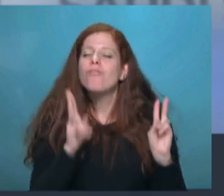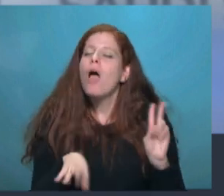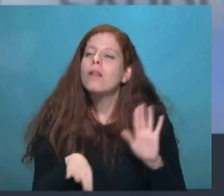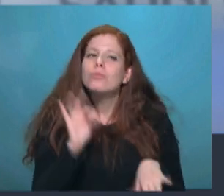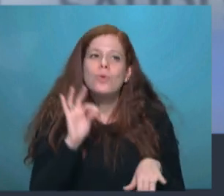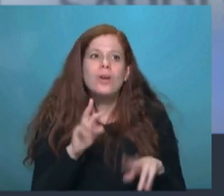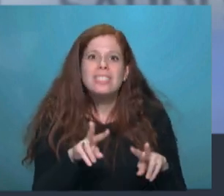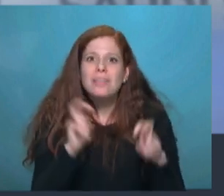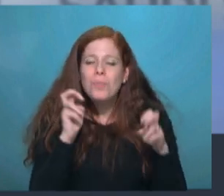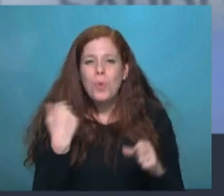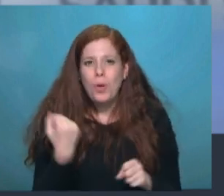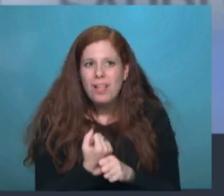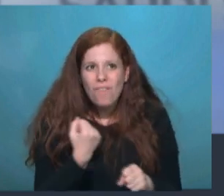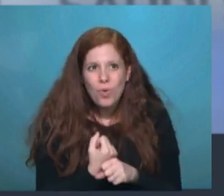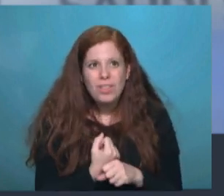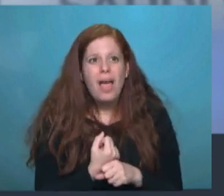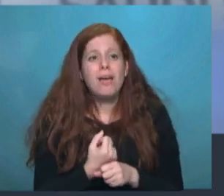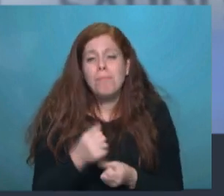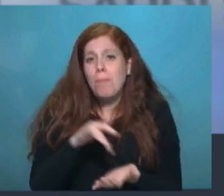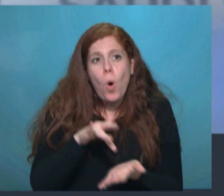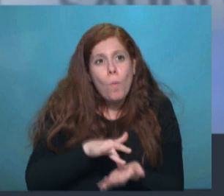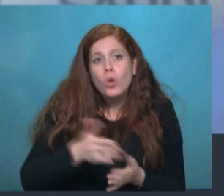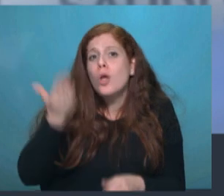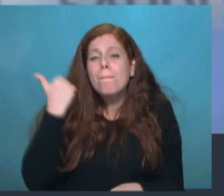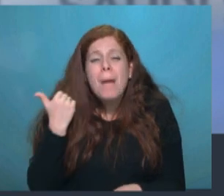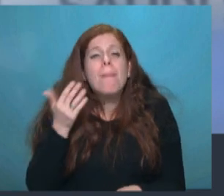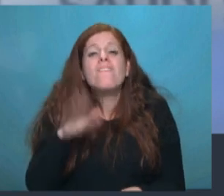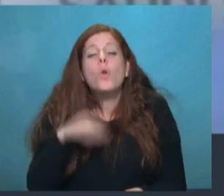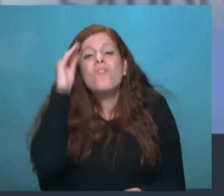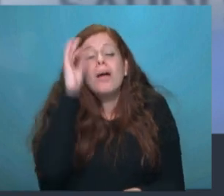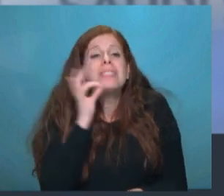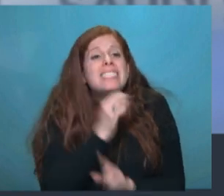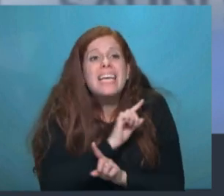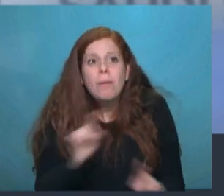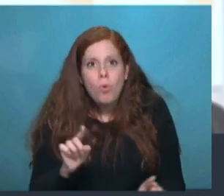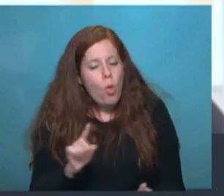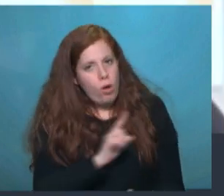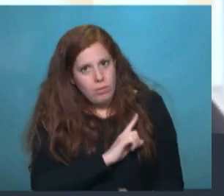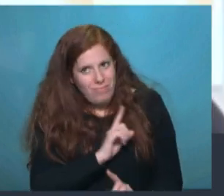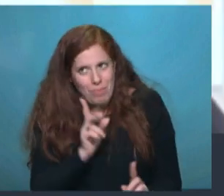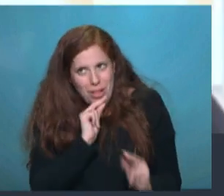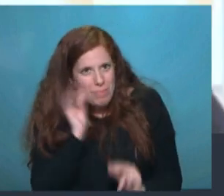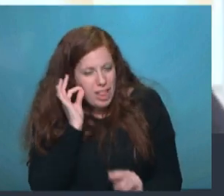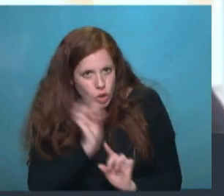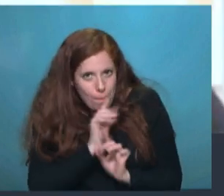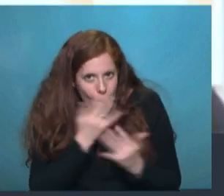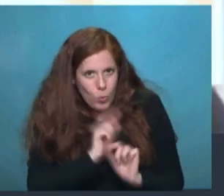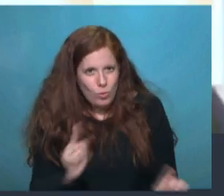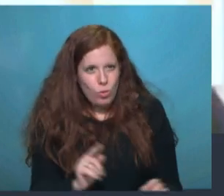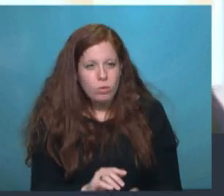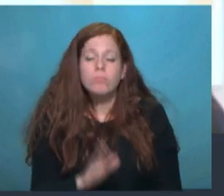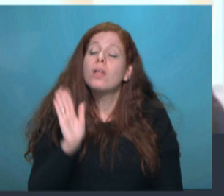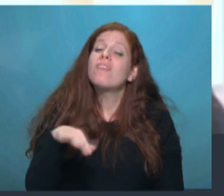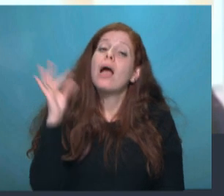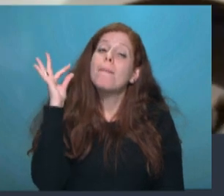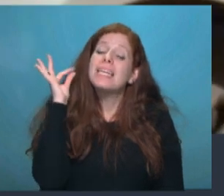job opportunities in sectors that previously honestly weren't even available for young men, let alone for young women. אבל גם הנסיכה יודעת שאומנם